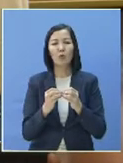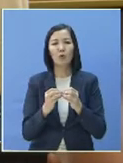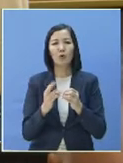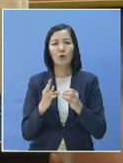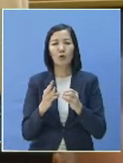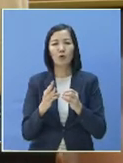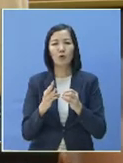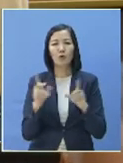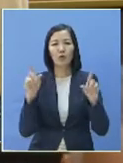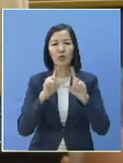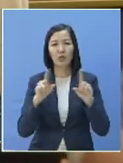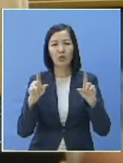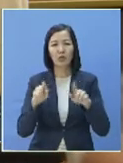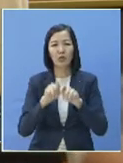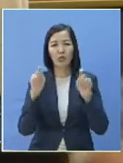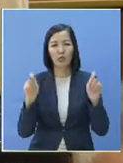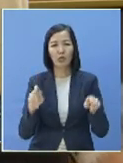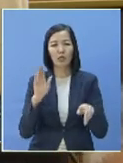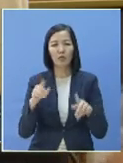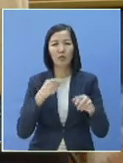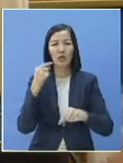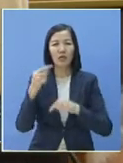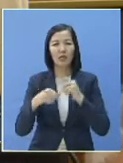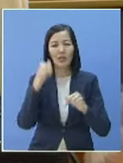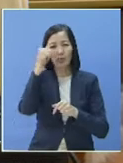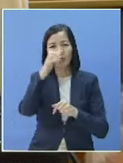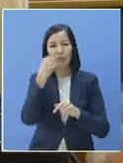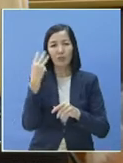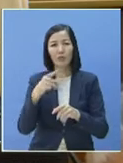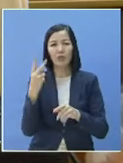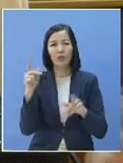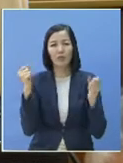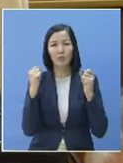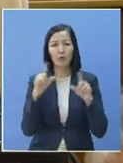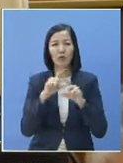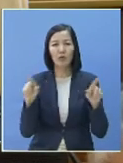13 кешен іске қосылады, келесі жылы 32 кешен,